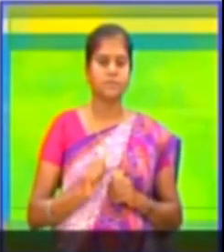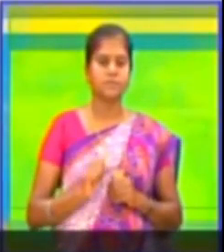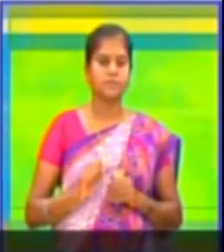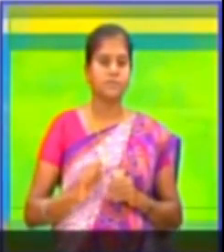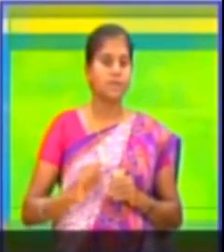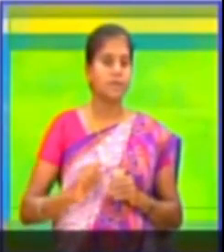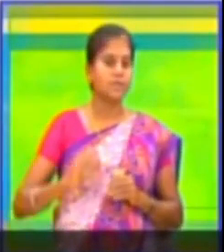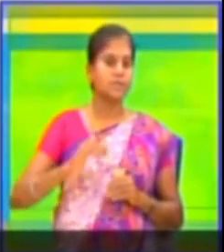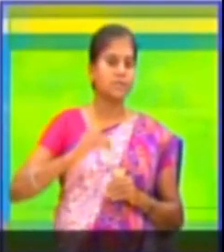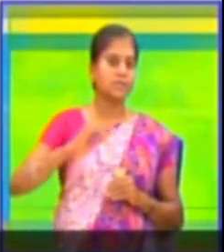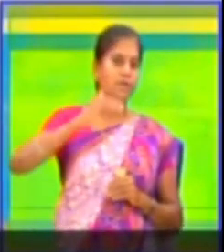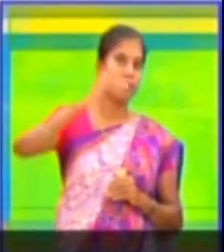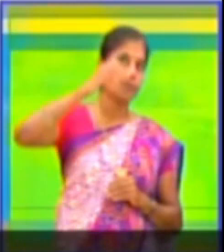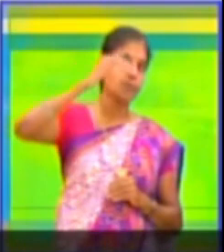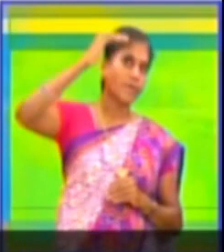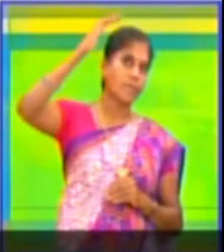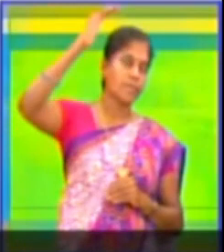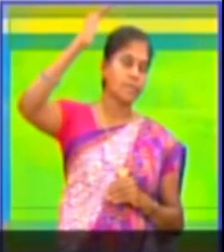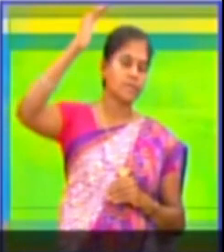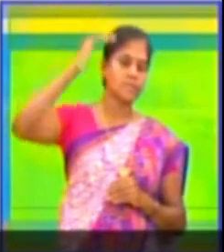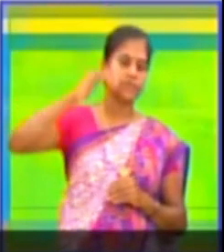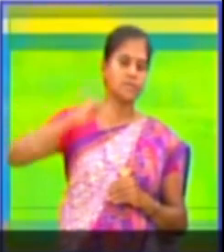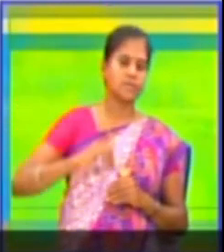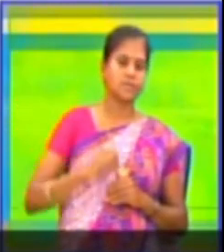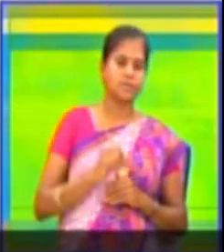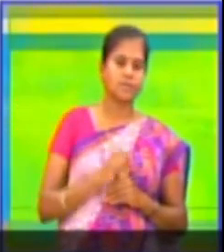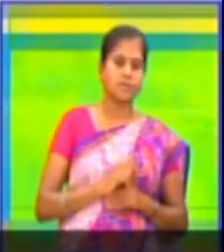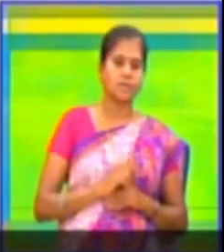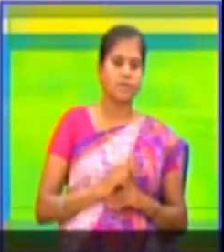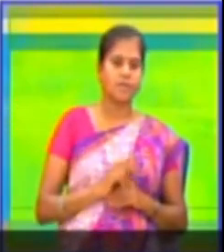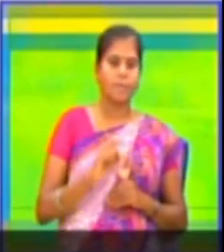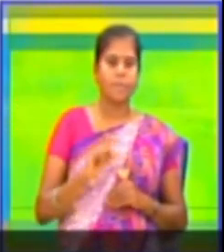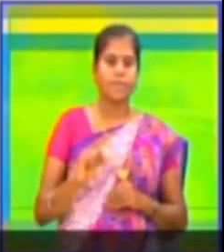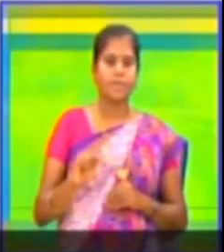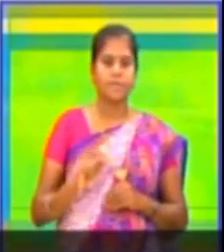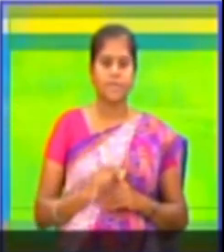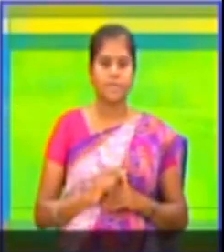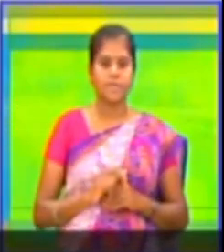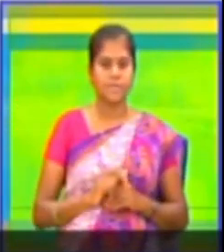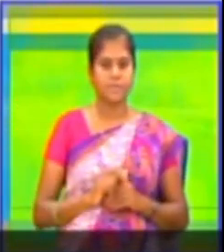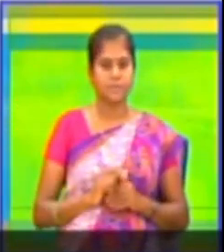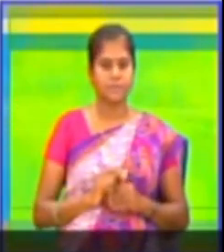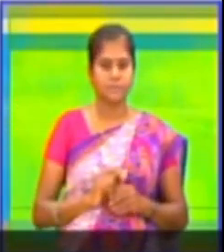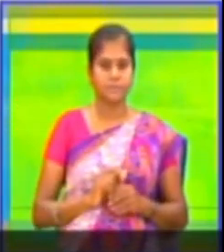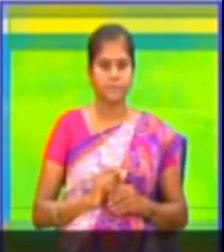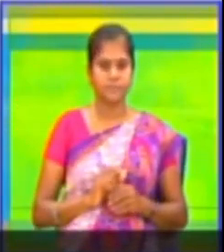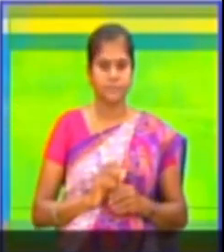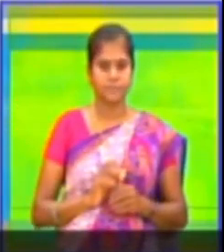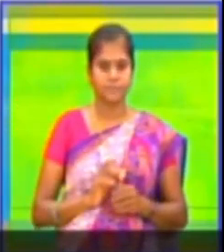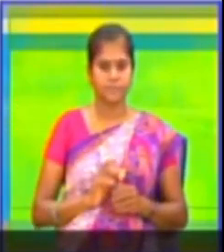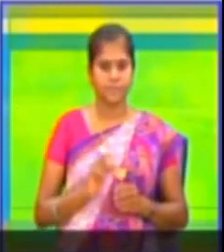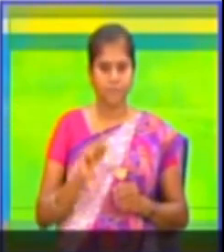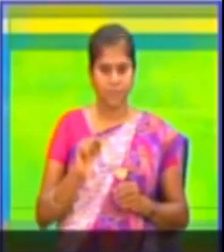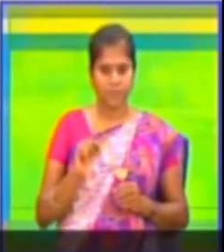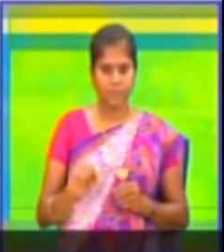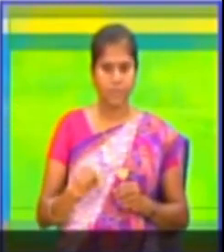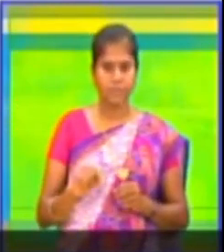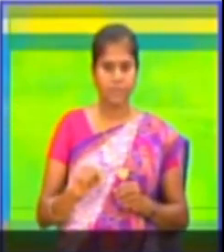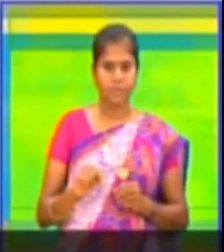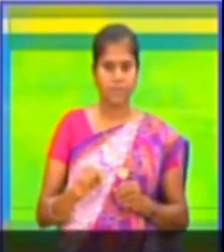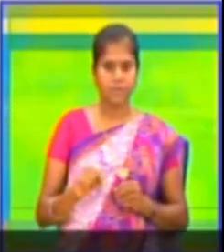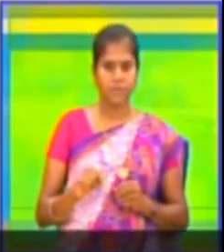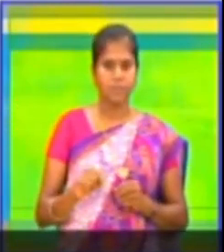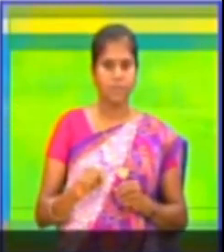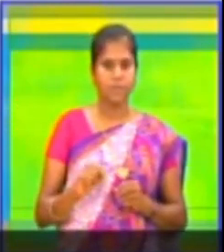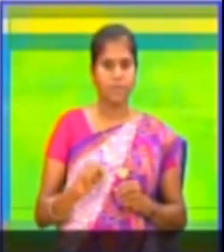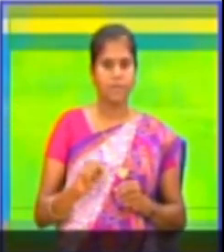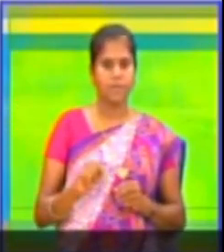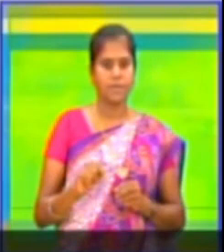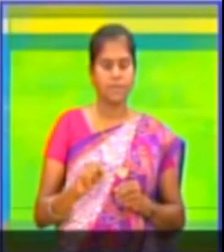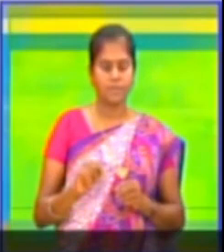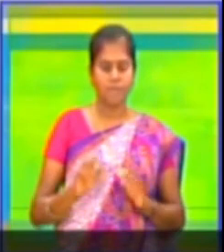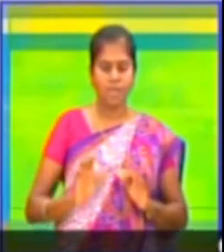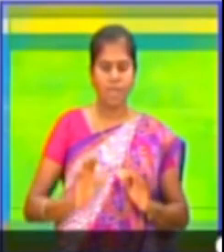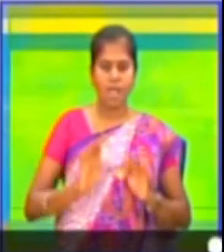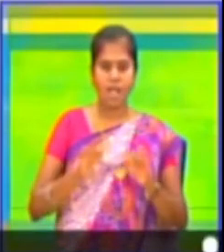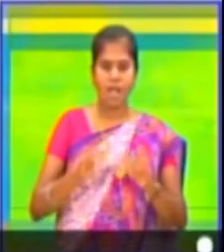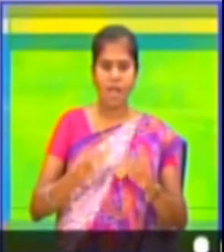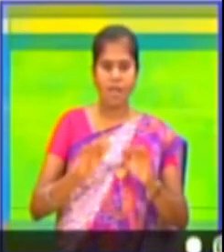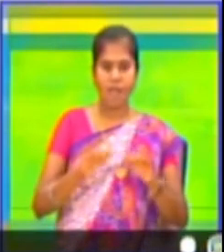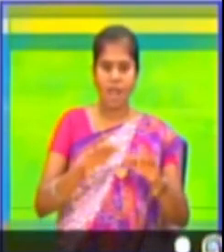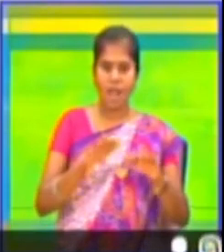அமெரிக்காவினுடைய உயரமான சிகரம் மெக்கன்லி சிகரம். இது கடல் மட்டத்திலிருந்து